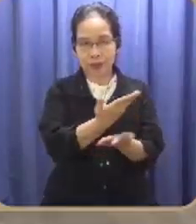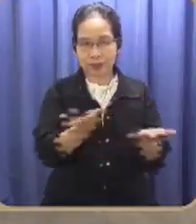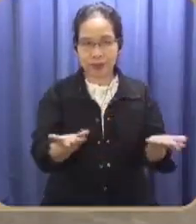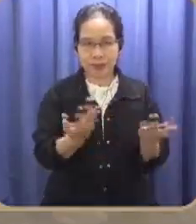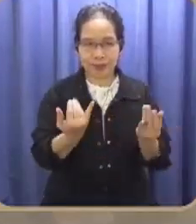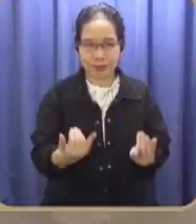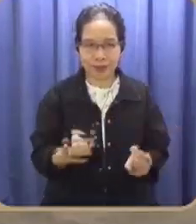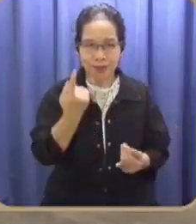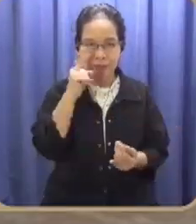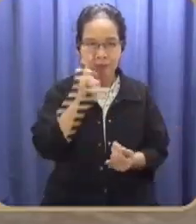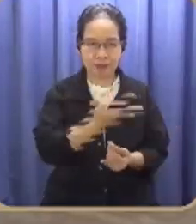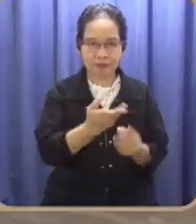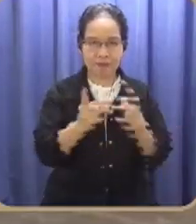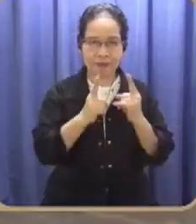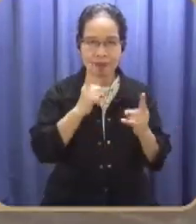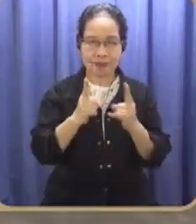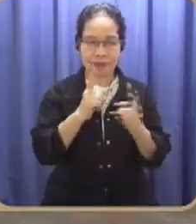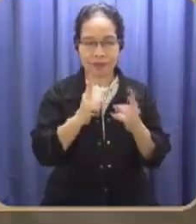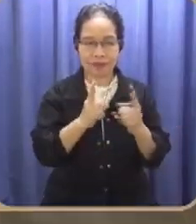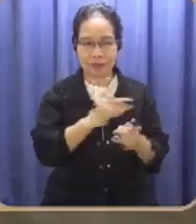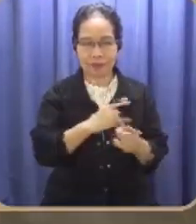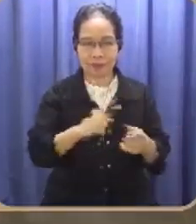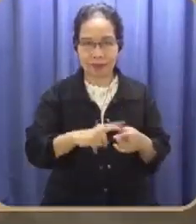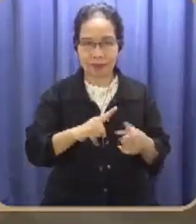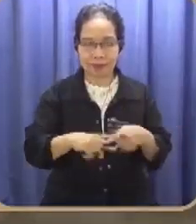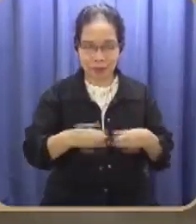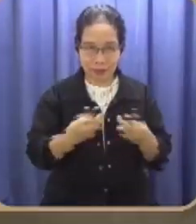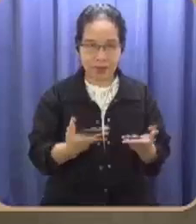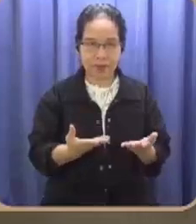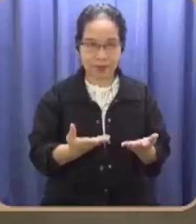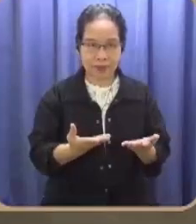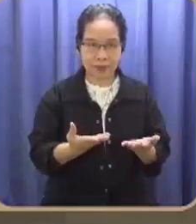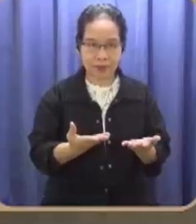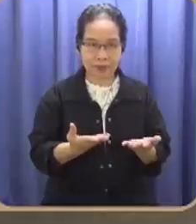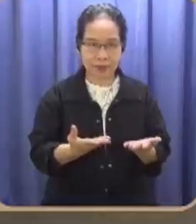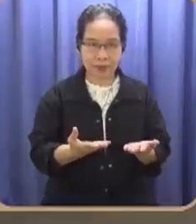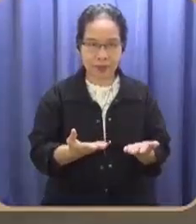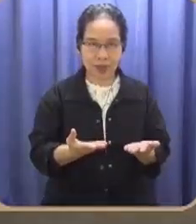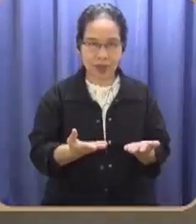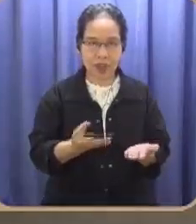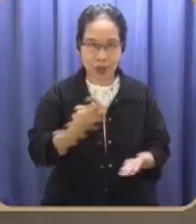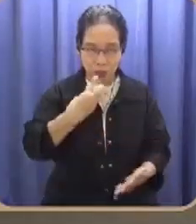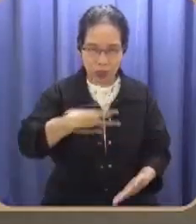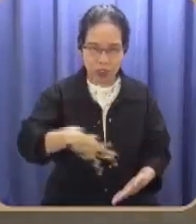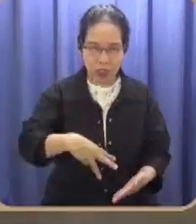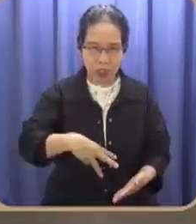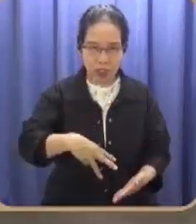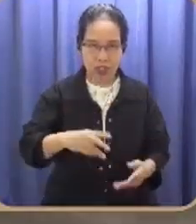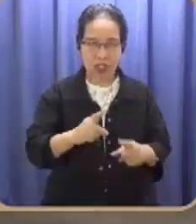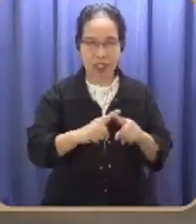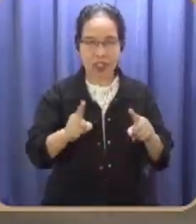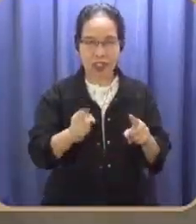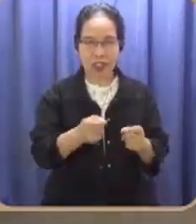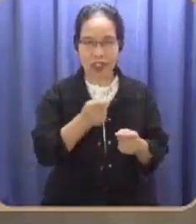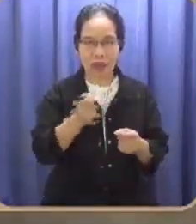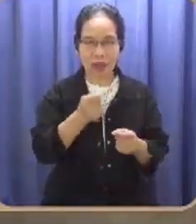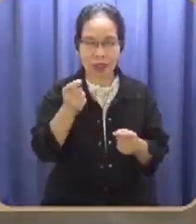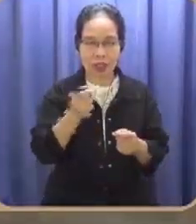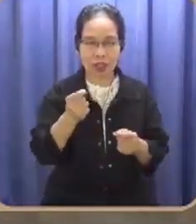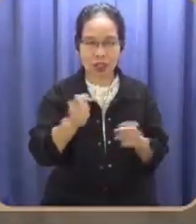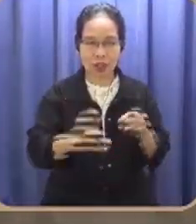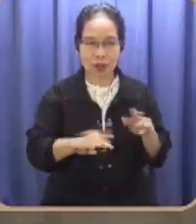inyo pong makausap at mabigay na po ang kanyang ang kahilingan po niya na electric sewing machine, Kuya. Sige po,